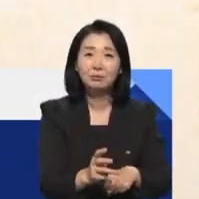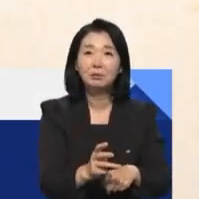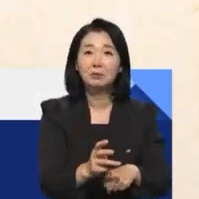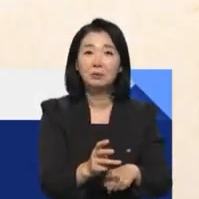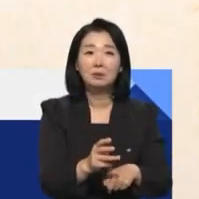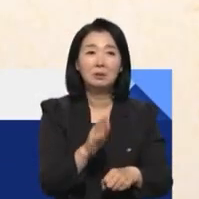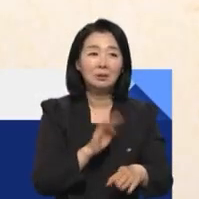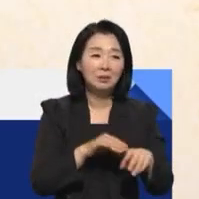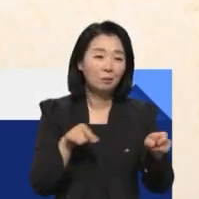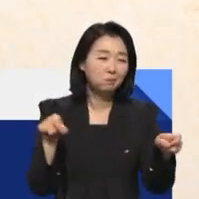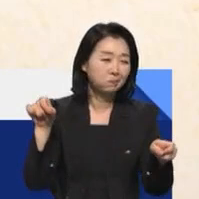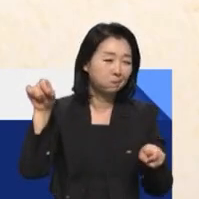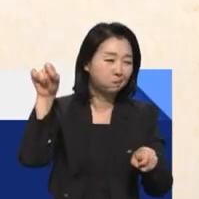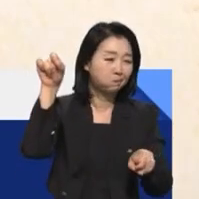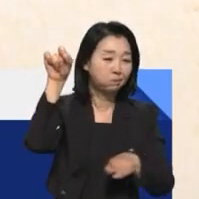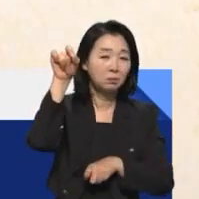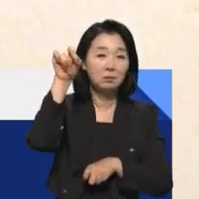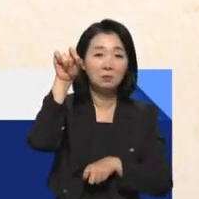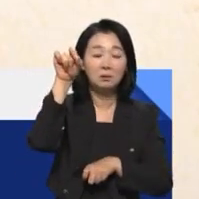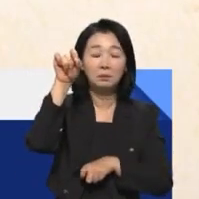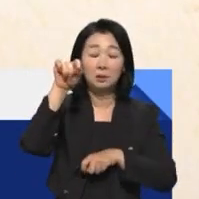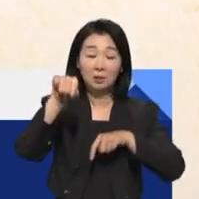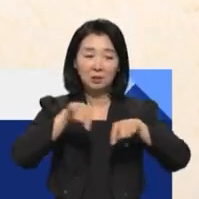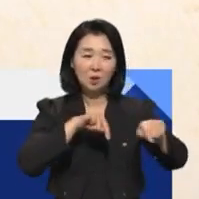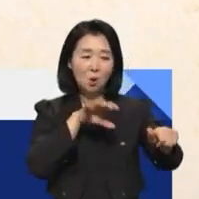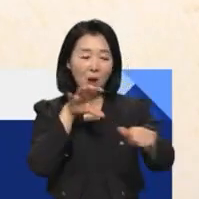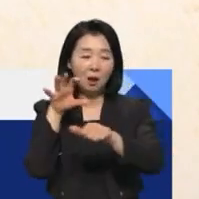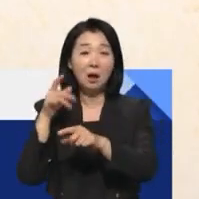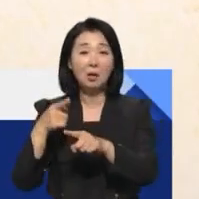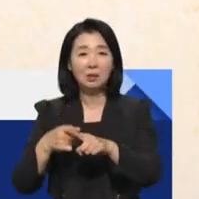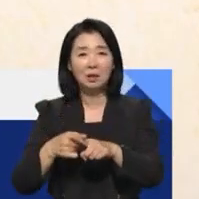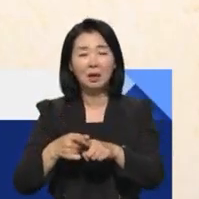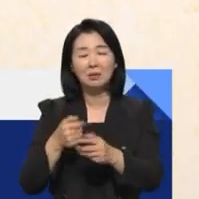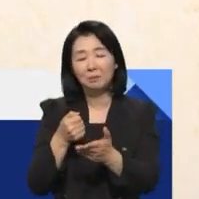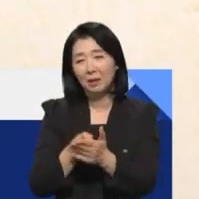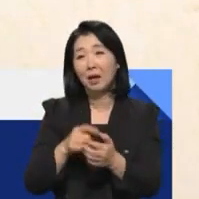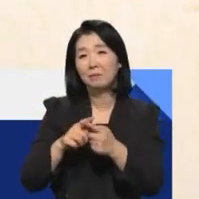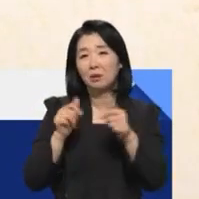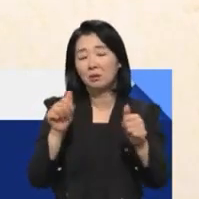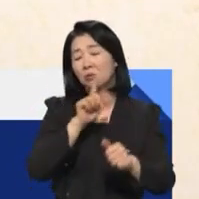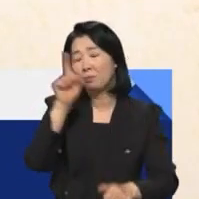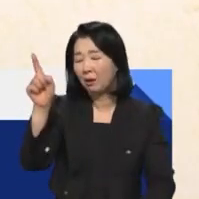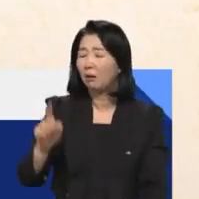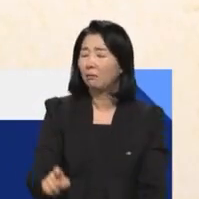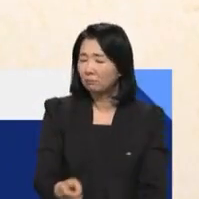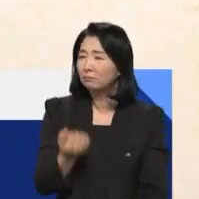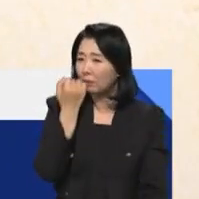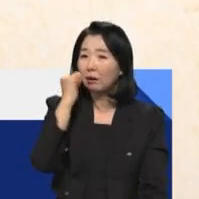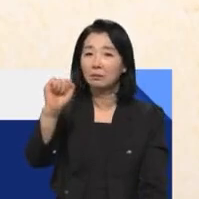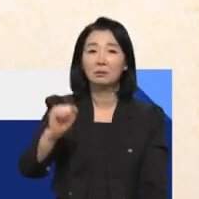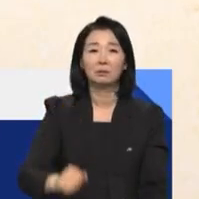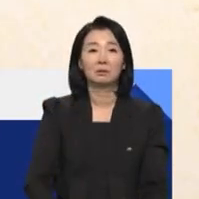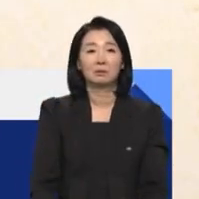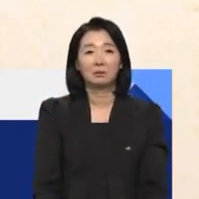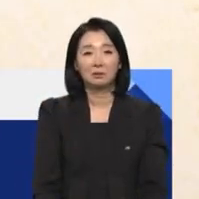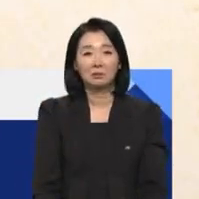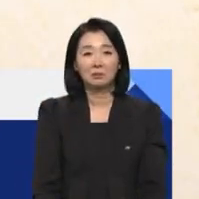활용하다가 이제 그 정해진 답대로 기소한 것입니다. 전혀 놀랄 일도 아닙니다.